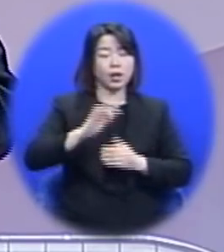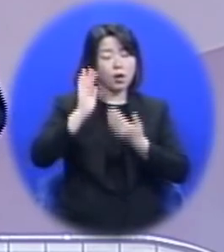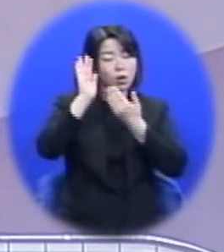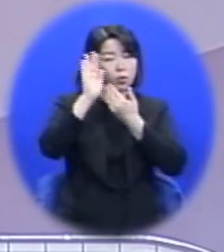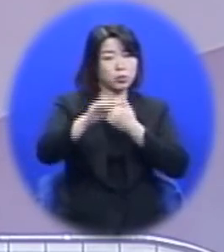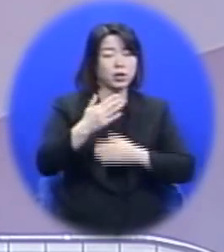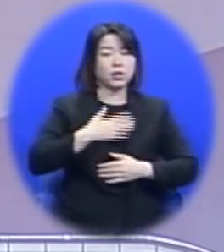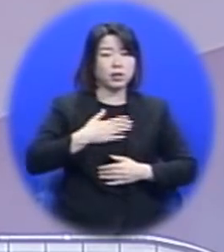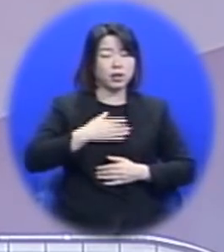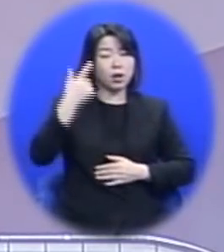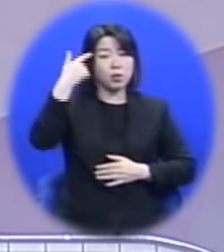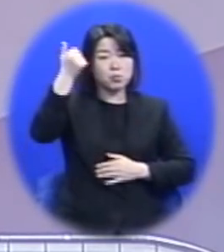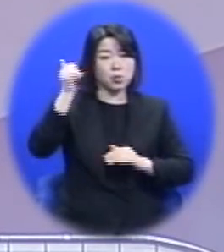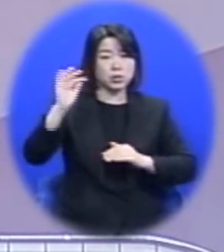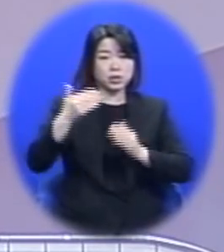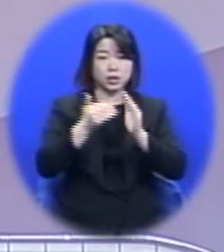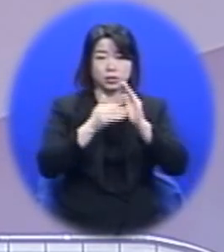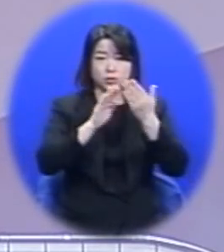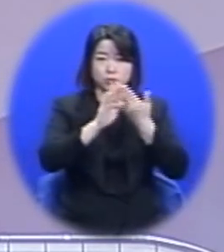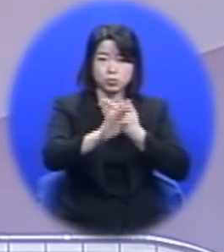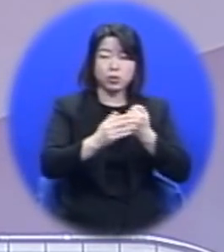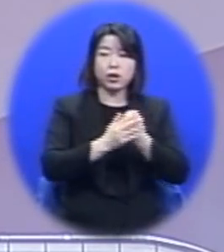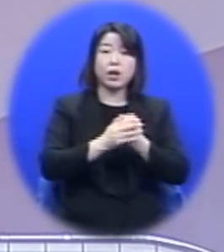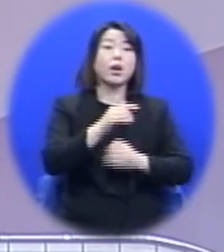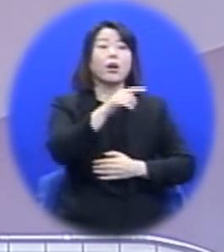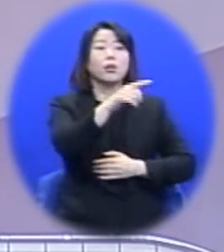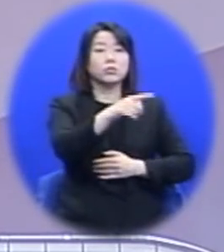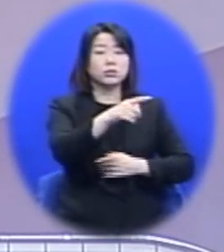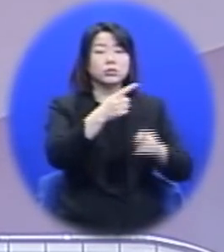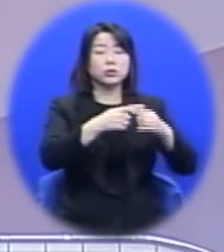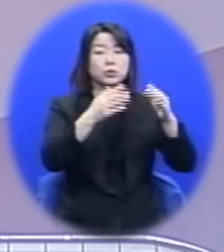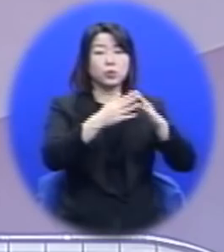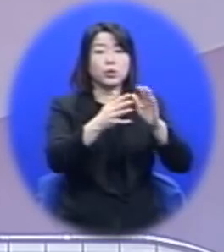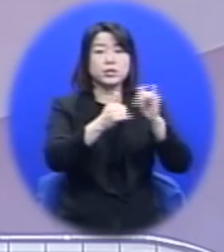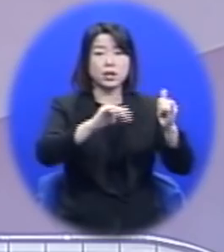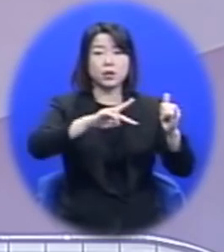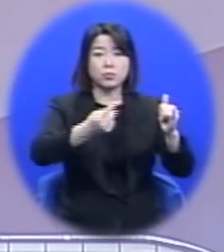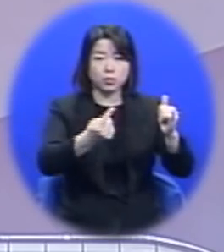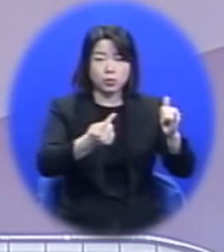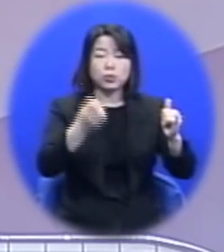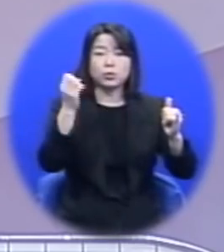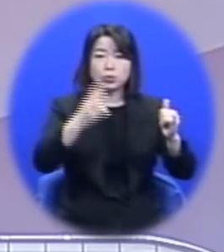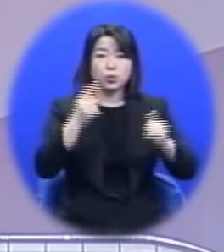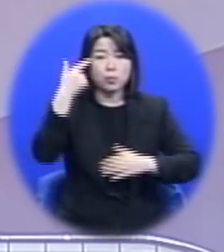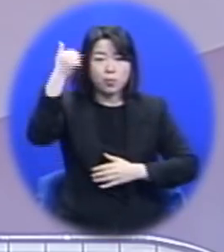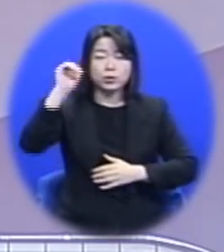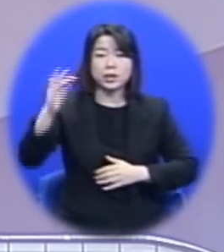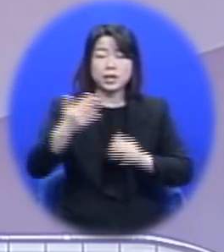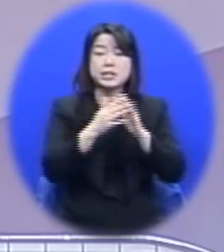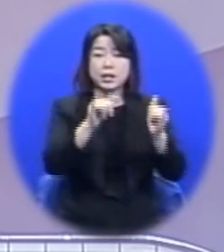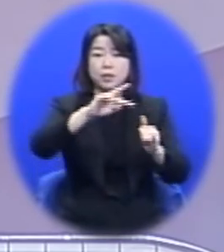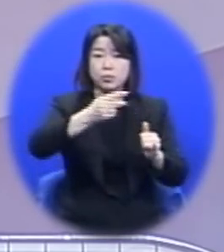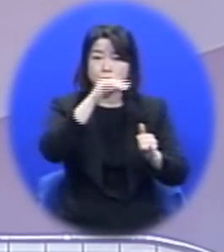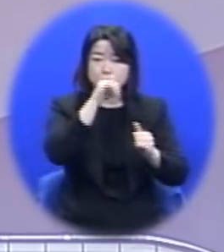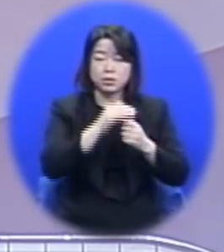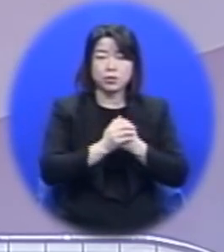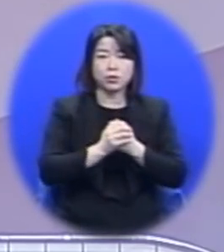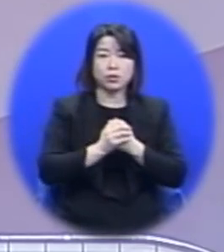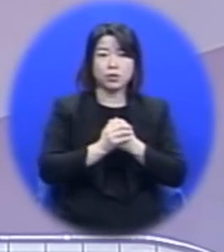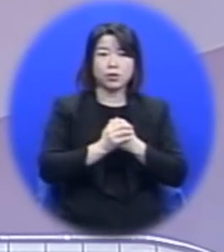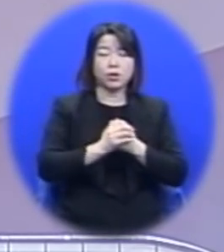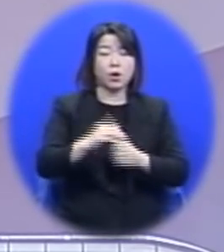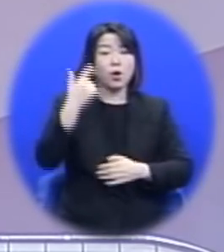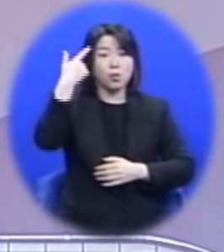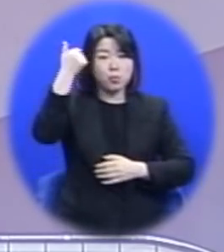제가 목사가 되고 난 다음에 그 교우들 중에서 몇 분이 목사가 되신 분이 계십니다. 그리고